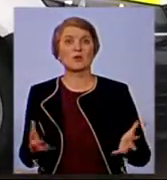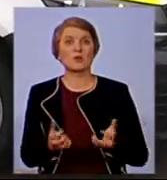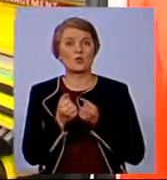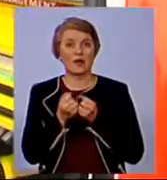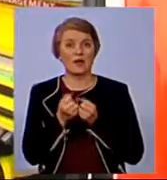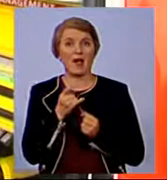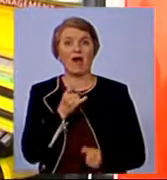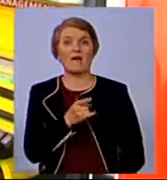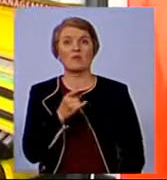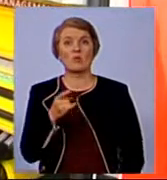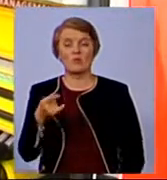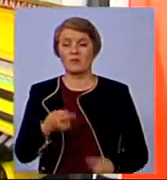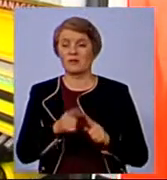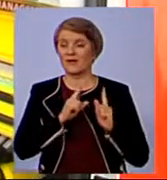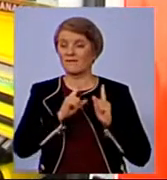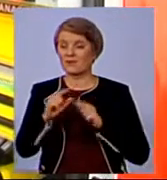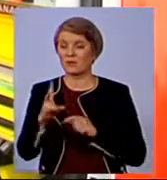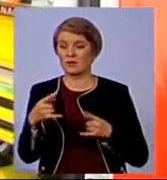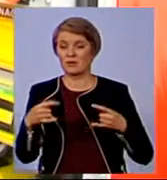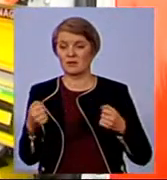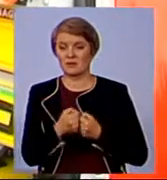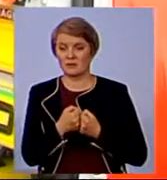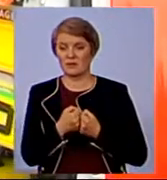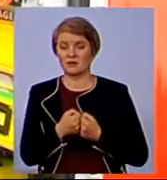ДТП. Світлова мачта, ноші,